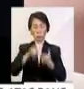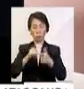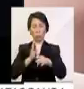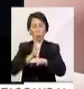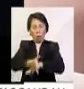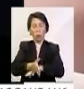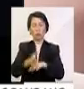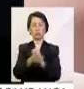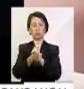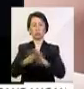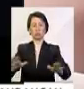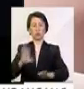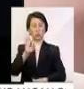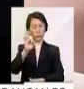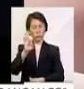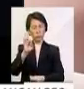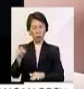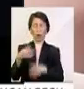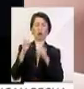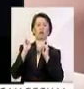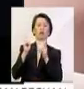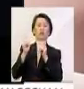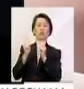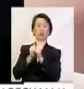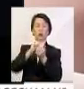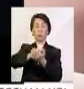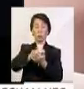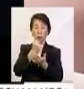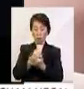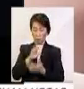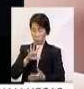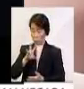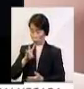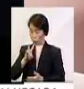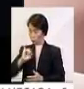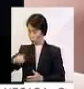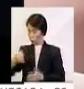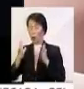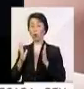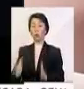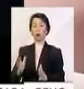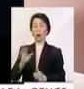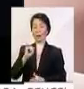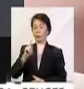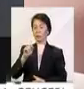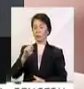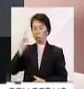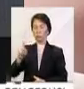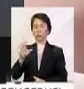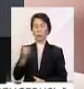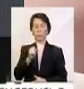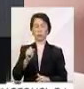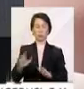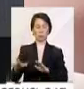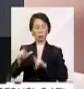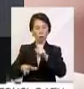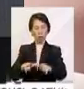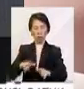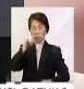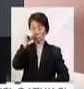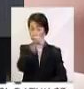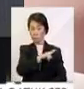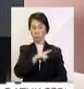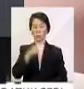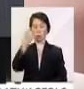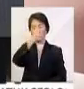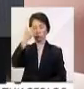pelanggaran keselamatan Facebook baru-baru ini mendedahkan akaun 50 juta pengguna, ITU wajar mengambil langkah lebih drastik.